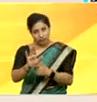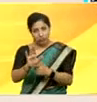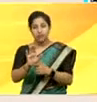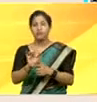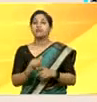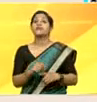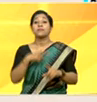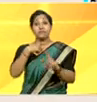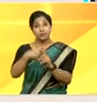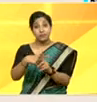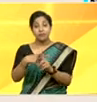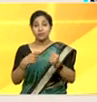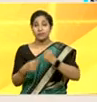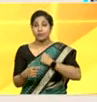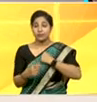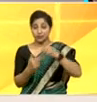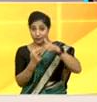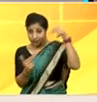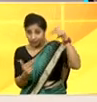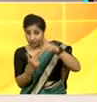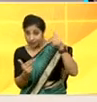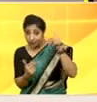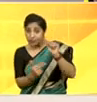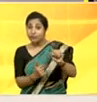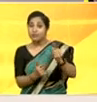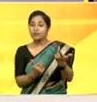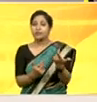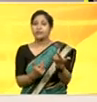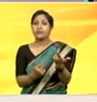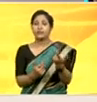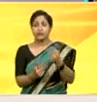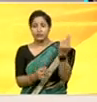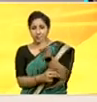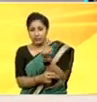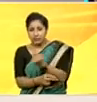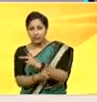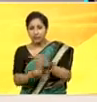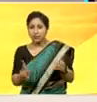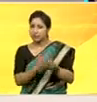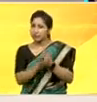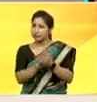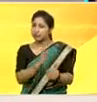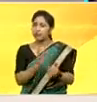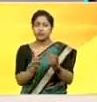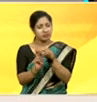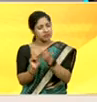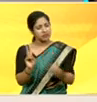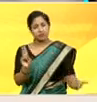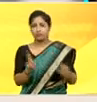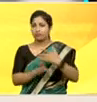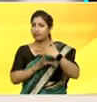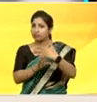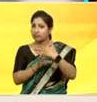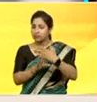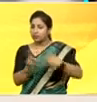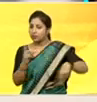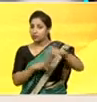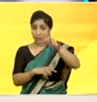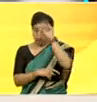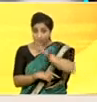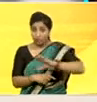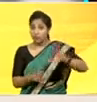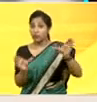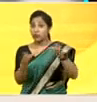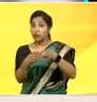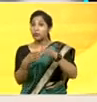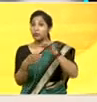हैं। हमारी फिल्में और कला जगत से जुड़ी चर्चाएं वहां भारतीय